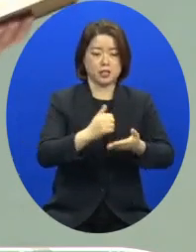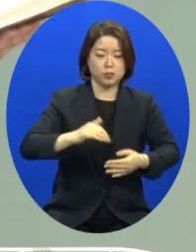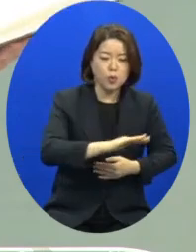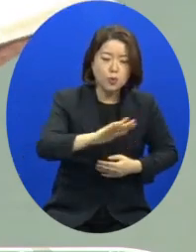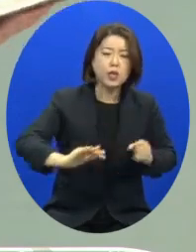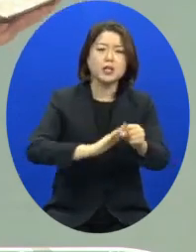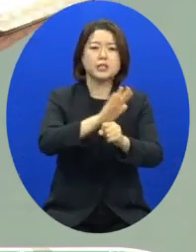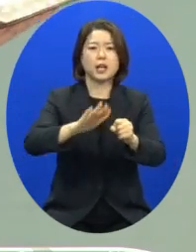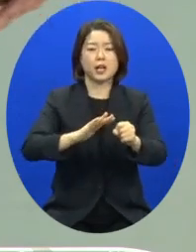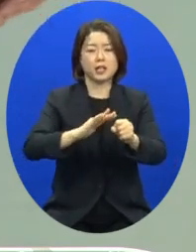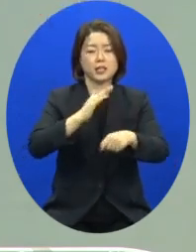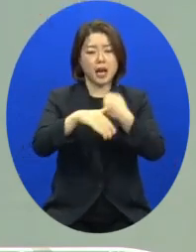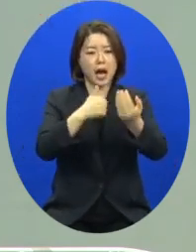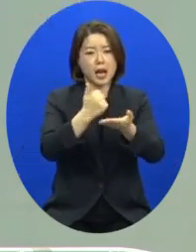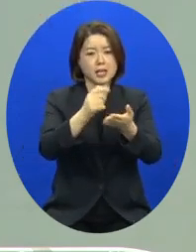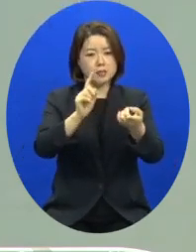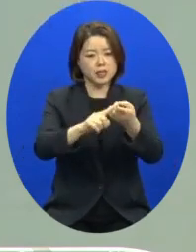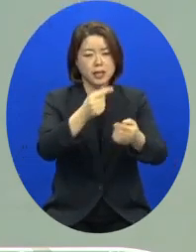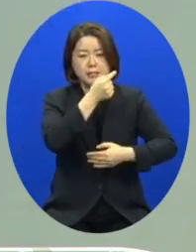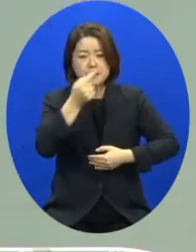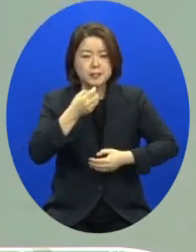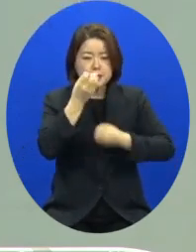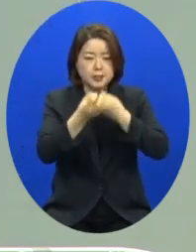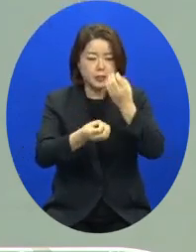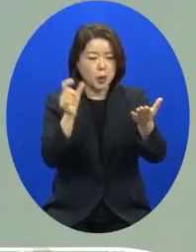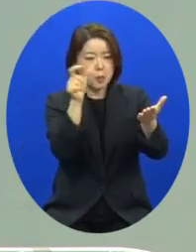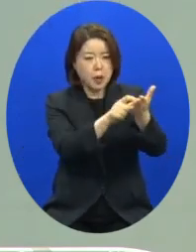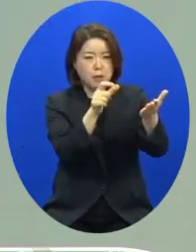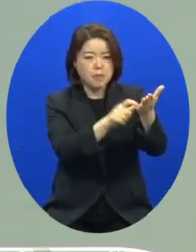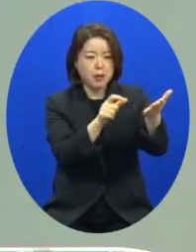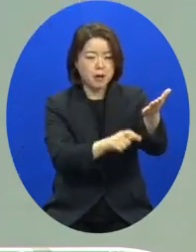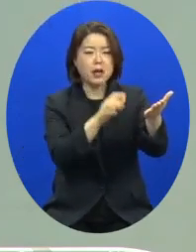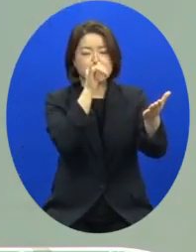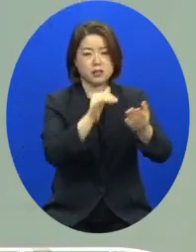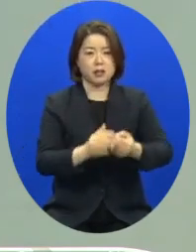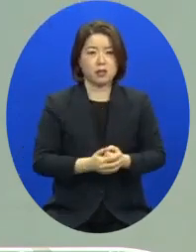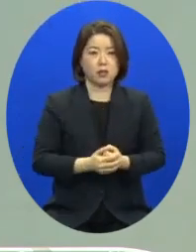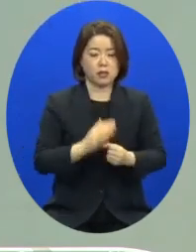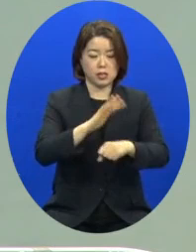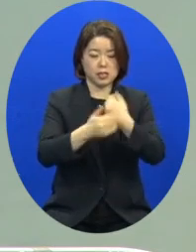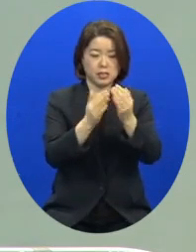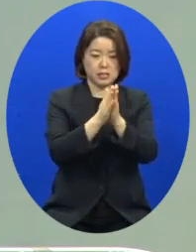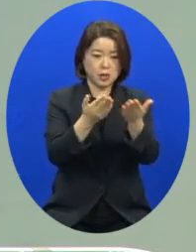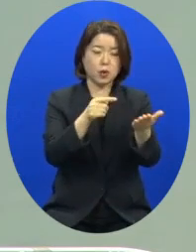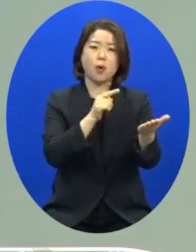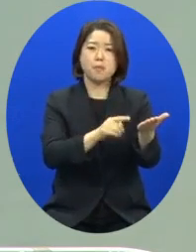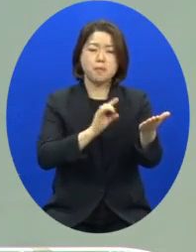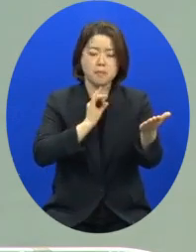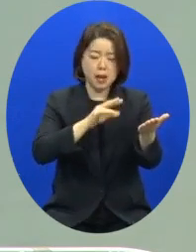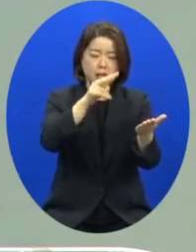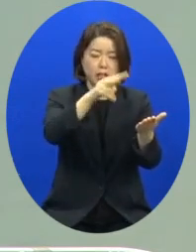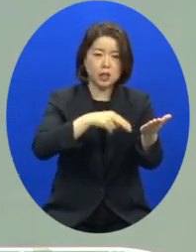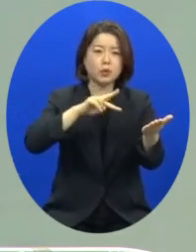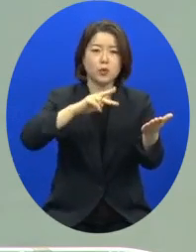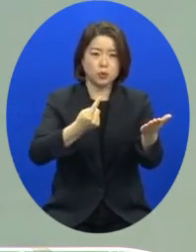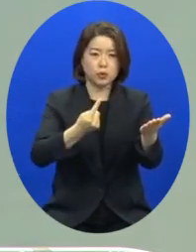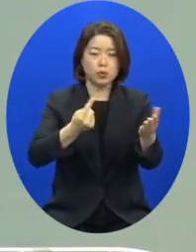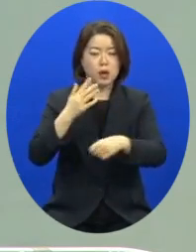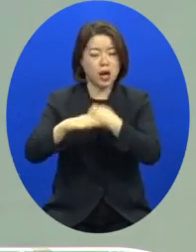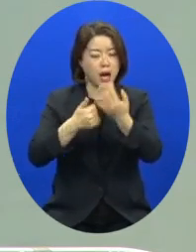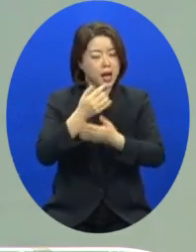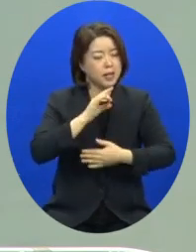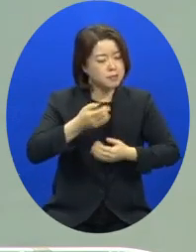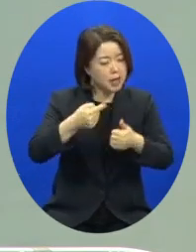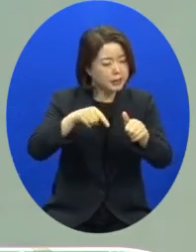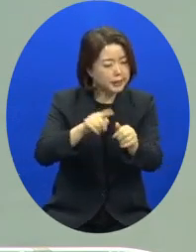사랑하시는 하나님에 대한 증언이 계속 나옵니다. 성경 말씀만 읽기 시작해도 하나님만